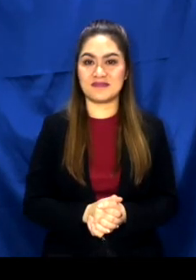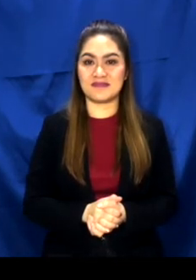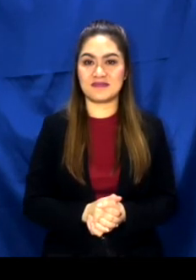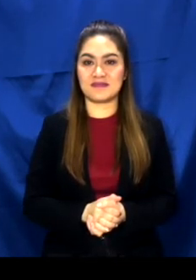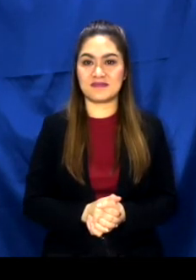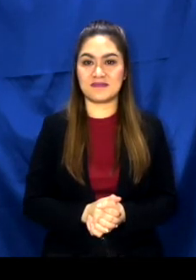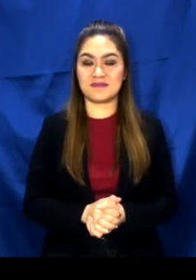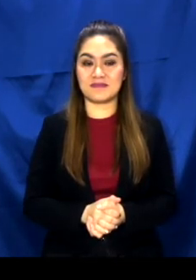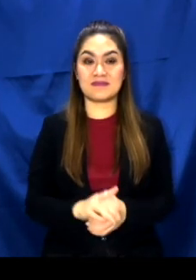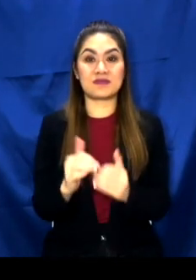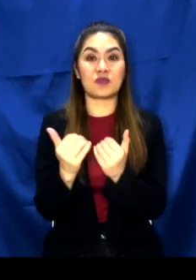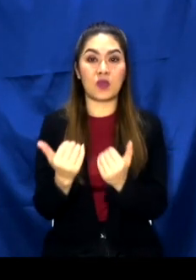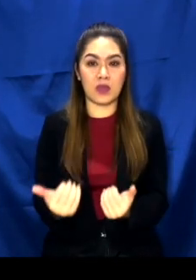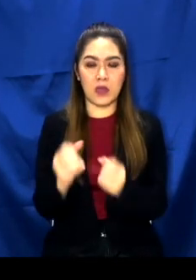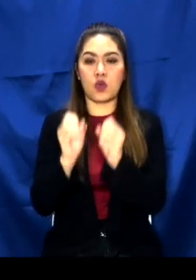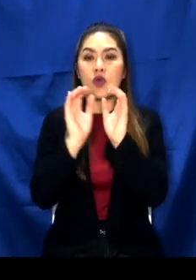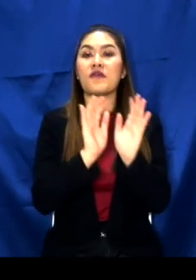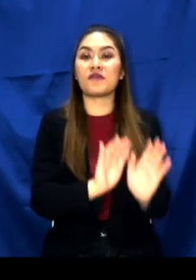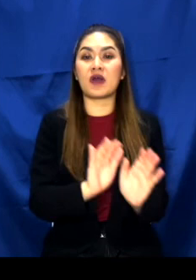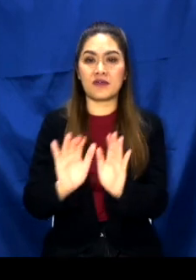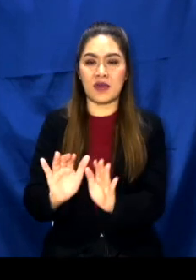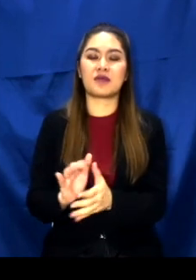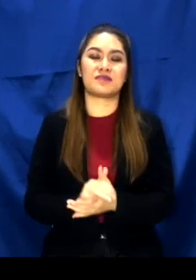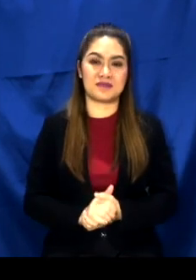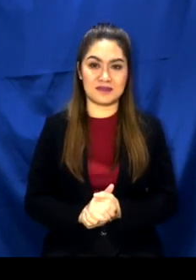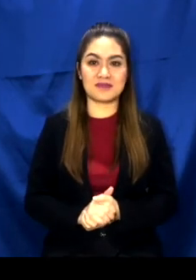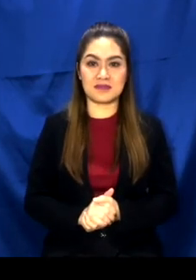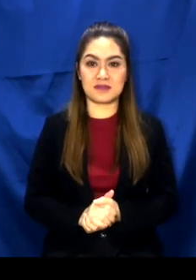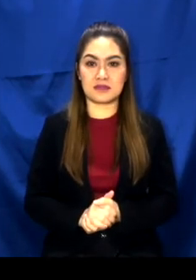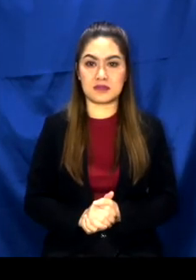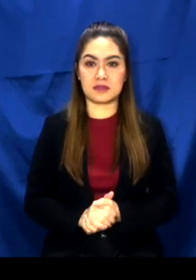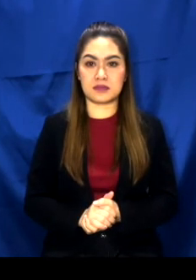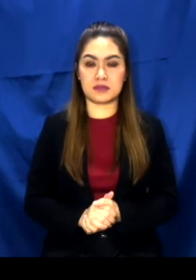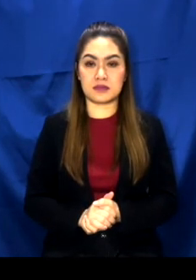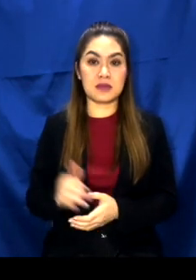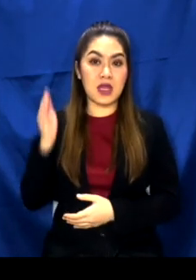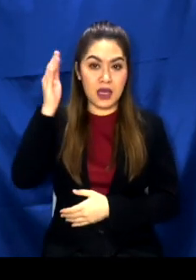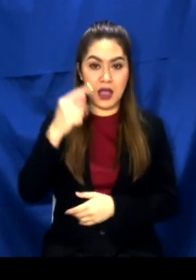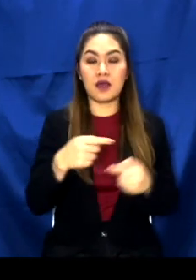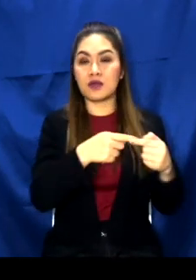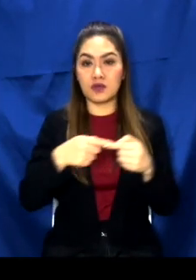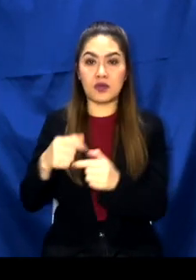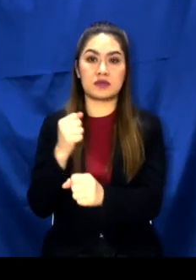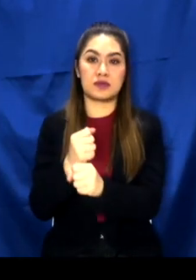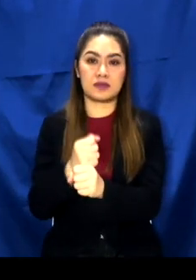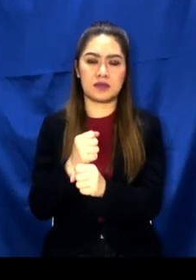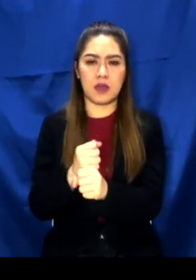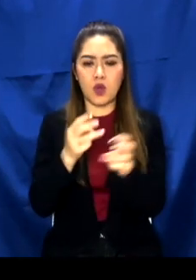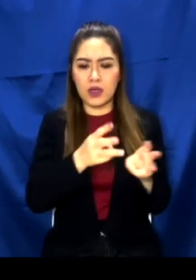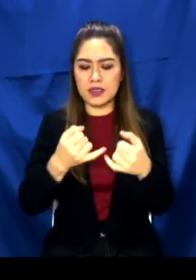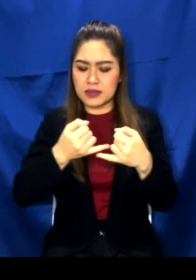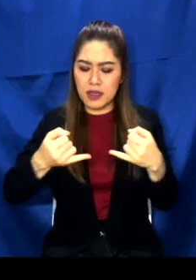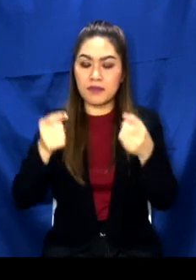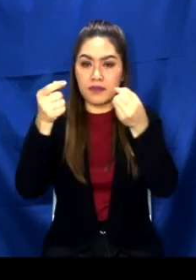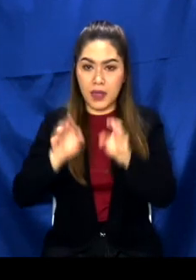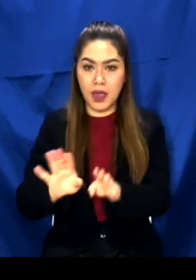ค่ะใน EP นี้นะคะครูก็ฝากไว้ก่อนเท่านี้นะคะเพราะว่าแล้วเดี๋ยว EP หน้าเรามาต่อกันนะคะว่าเราจะทำลายเส้นแบบไหนต่